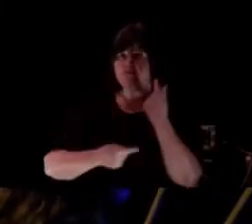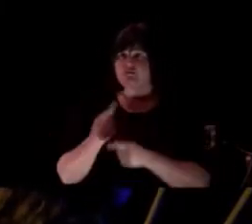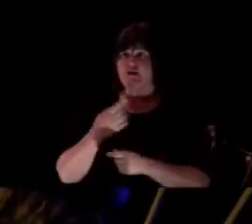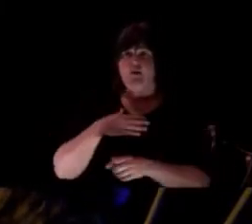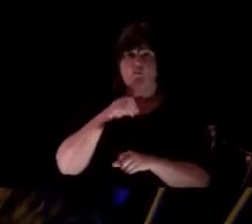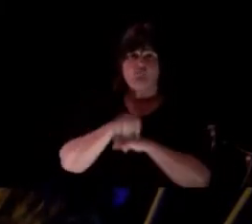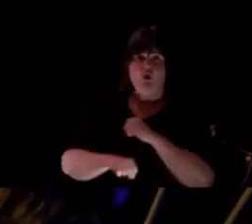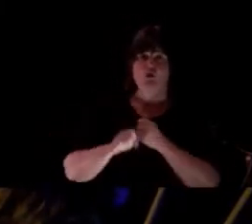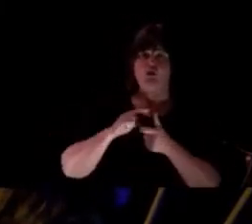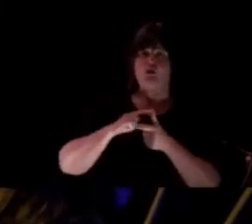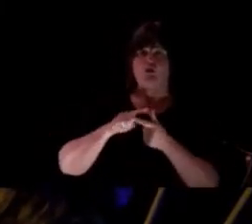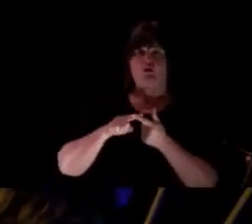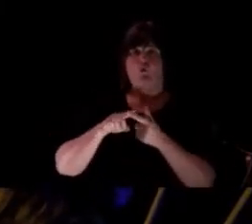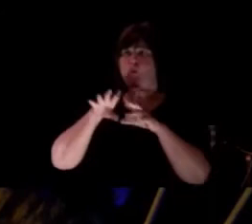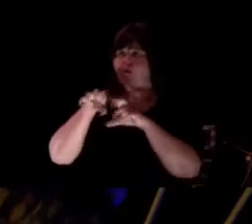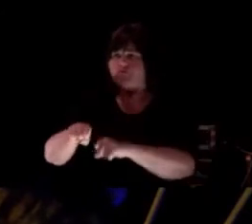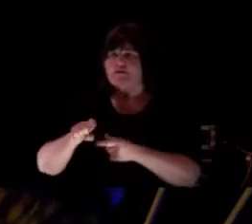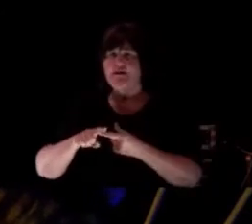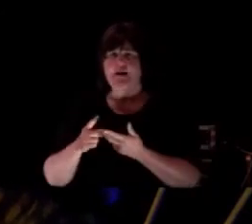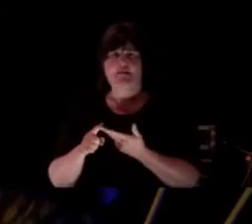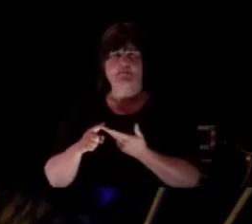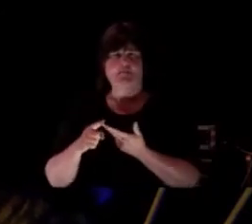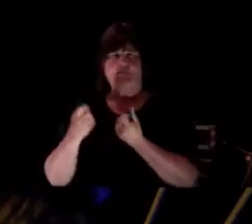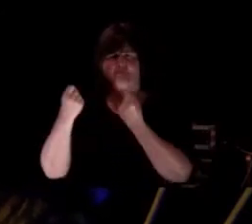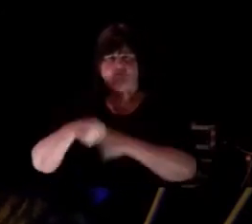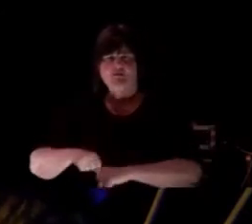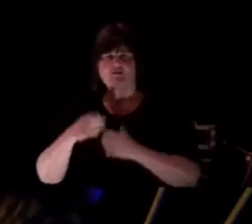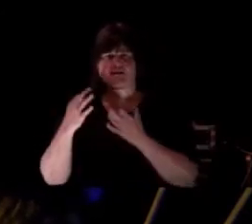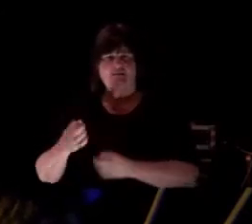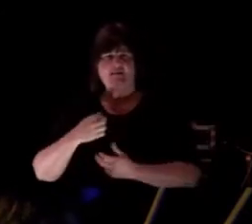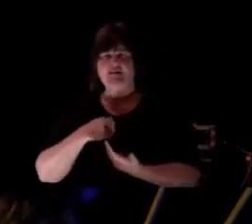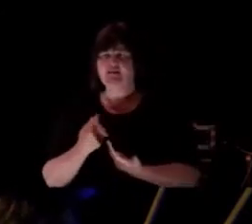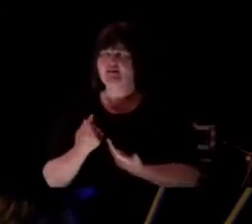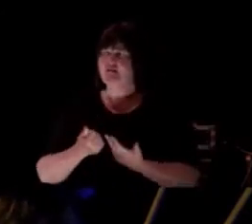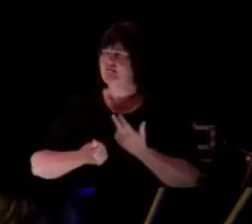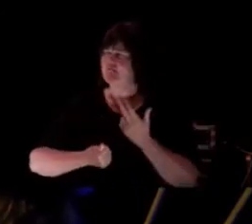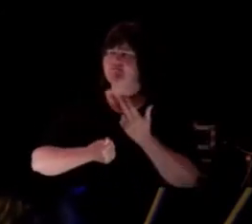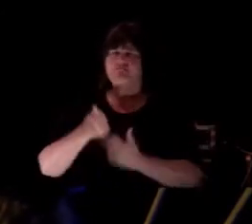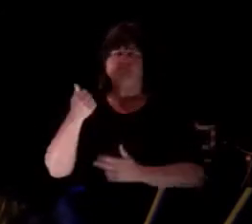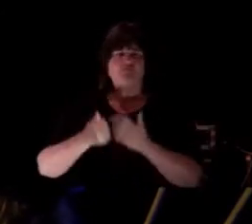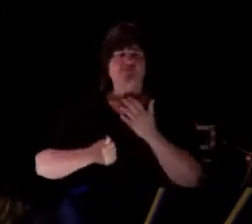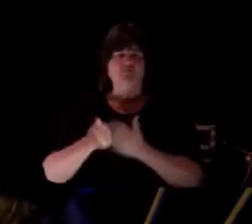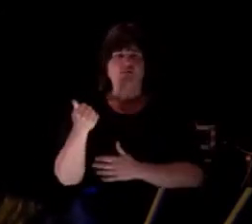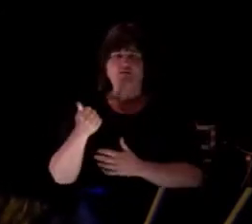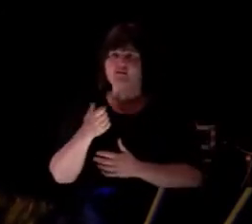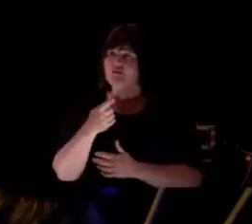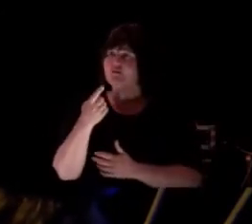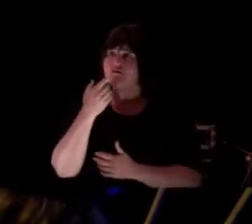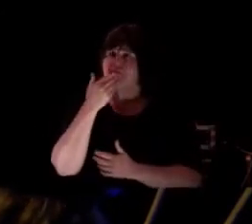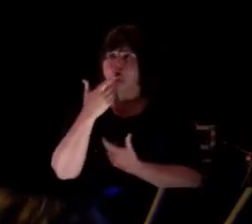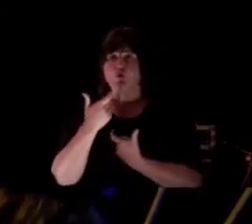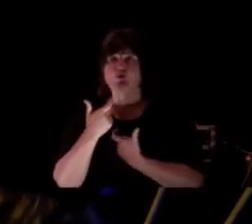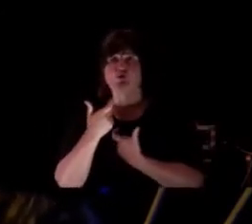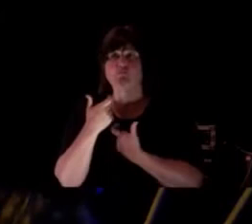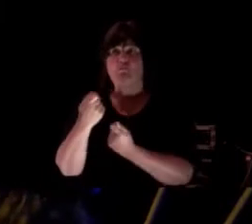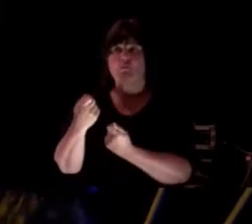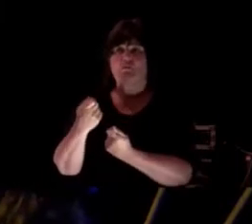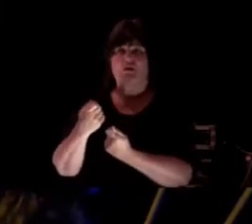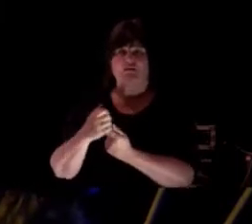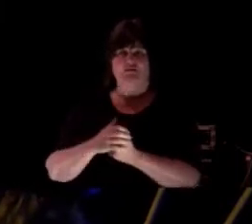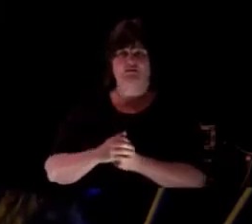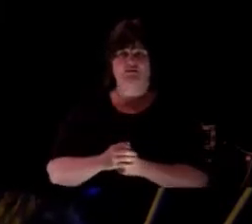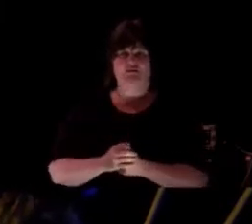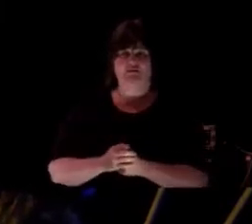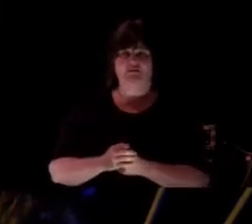vold, overgrep eller vonde og vanskelige ting, så det så viktig at det blir godt tatt imot. Og det blir ikke godt